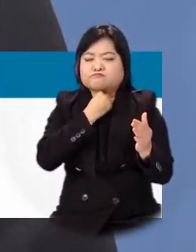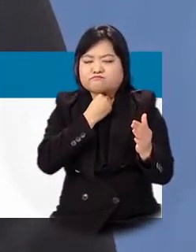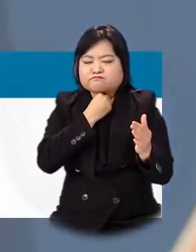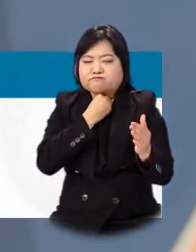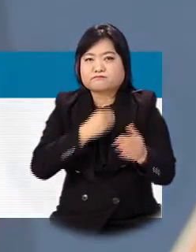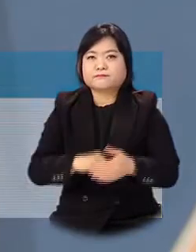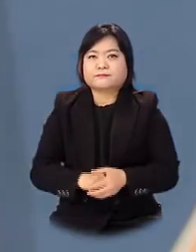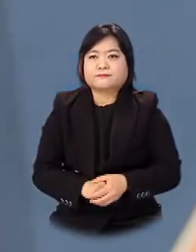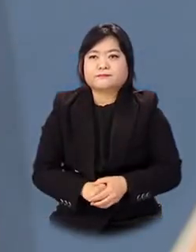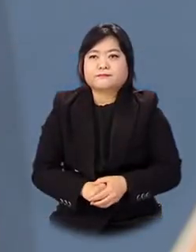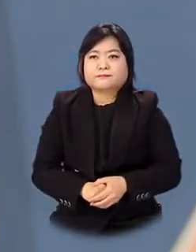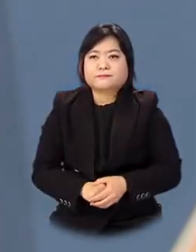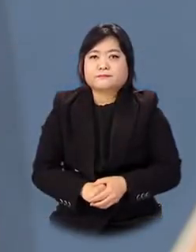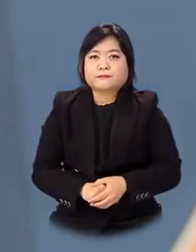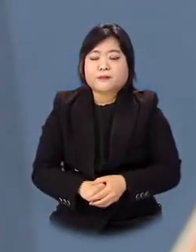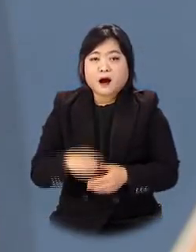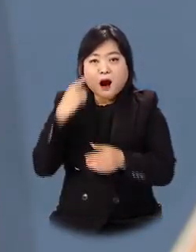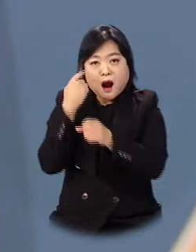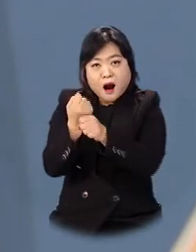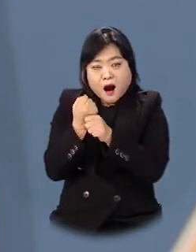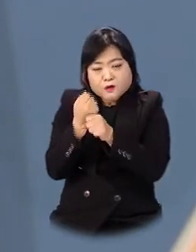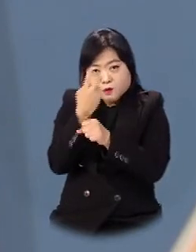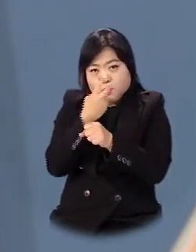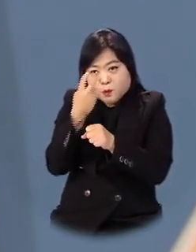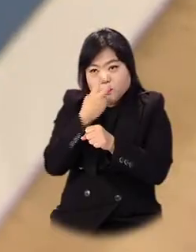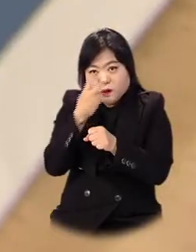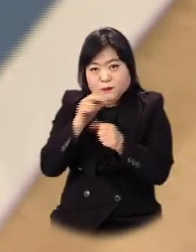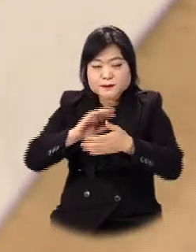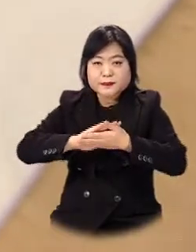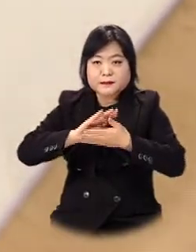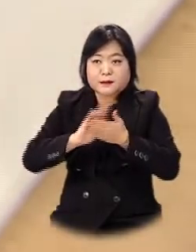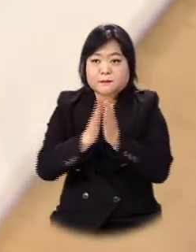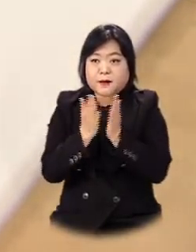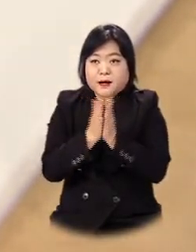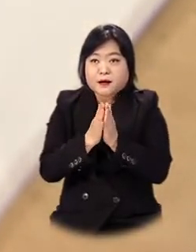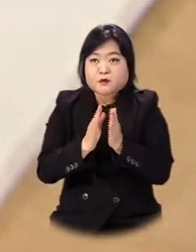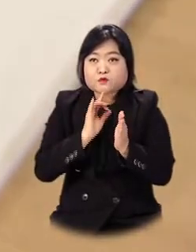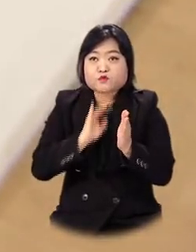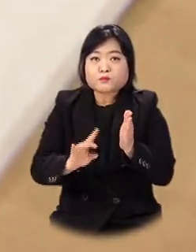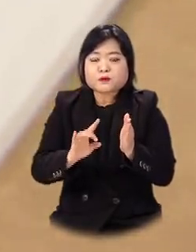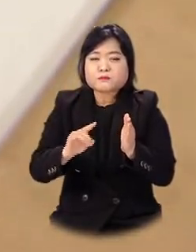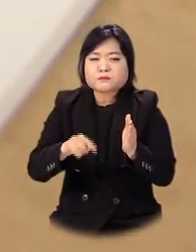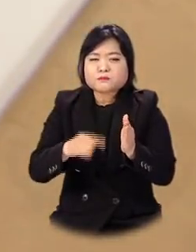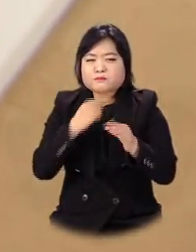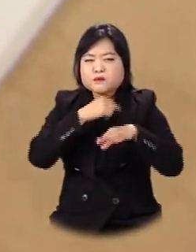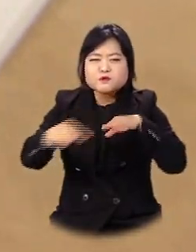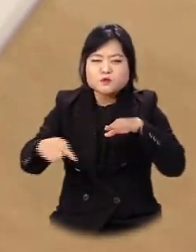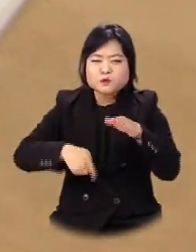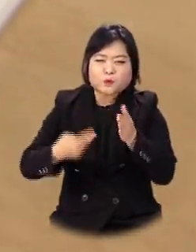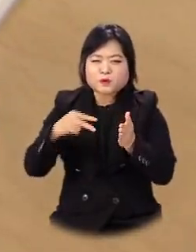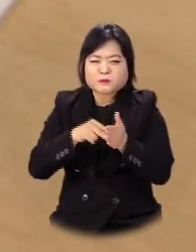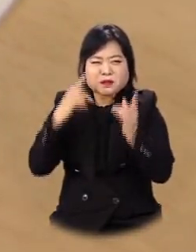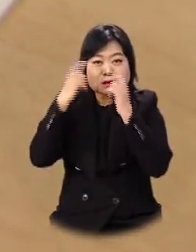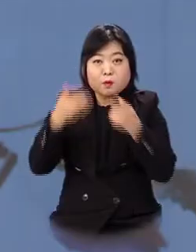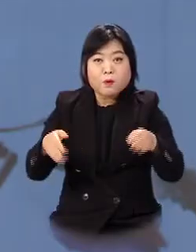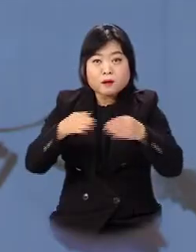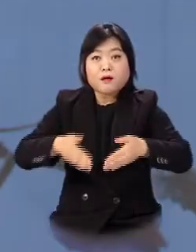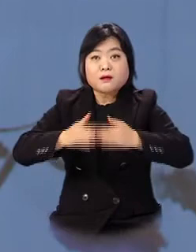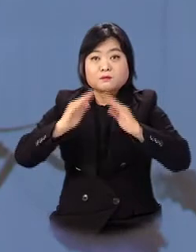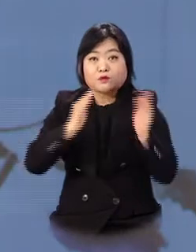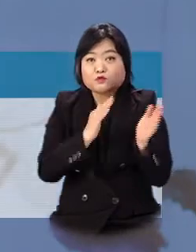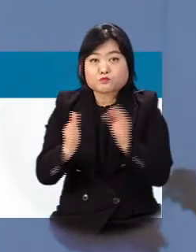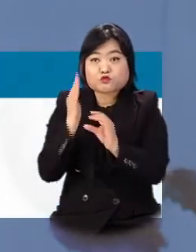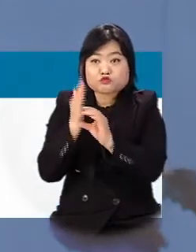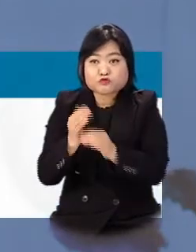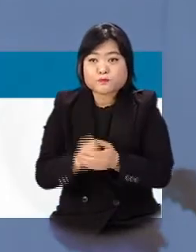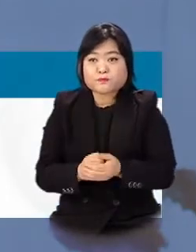바람입니다. 학술 조사를 토대로 책자를 발간한 구미 씨는 구미 민족 독립기념관 건립도 준비하고 있습니다. 구미